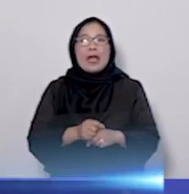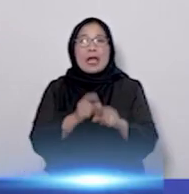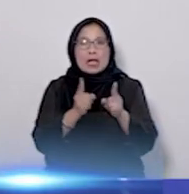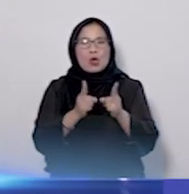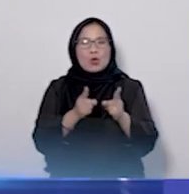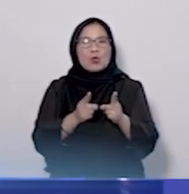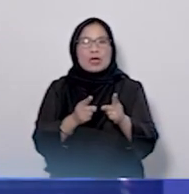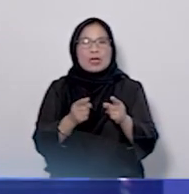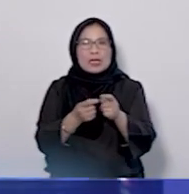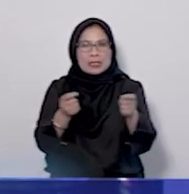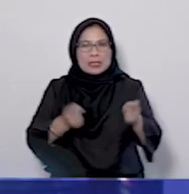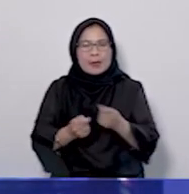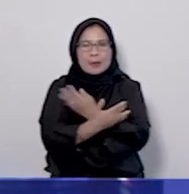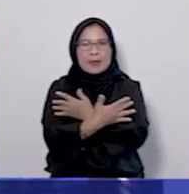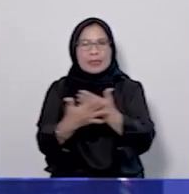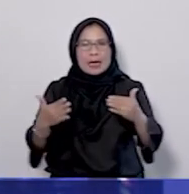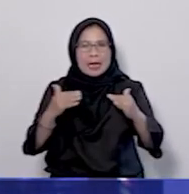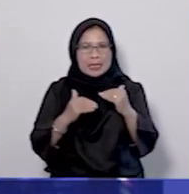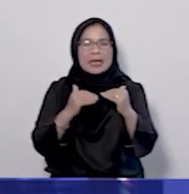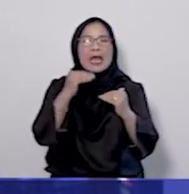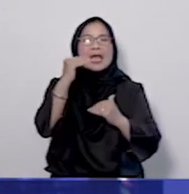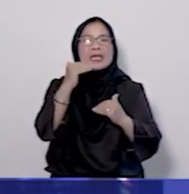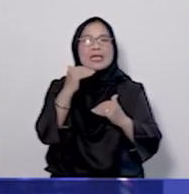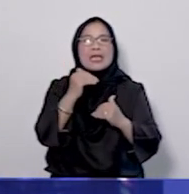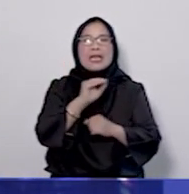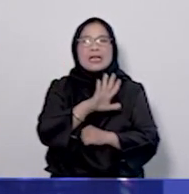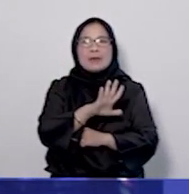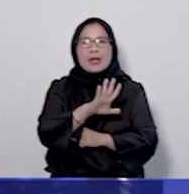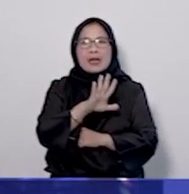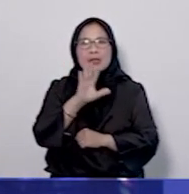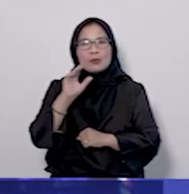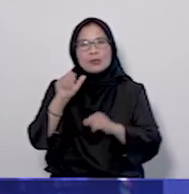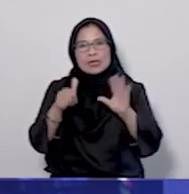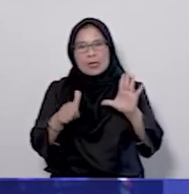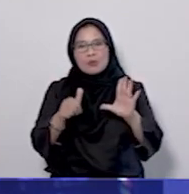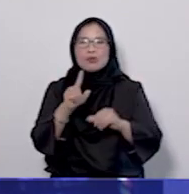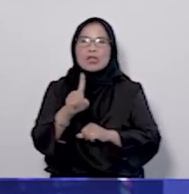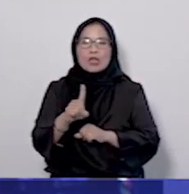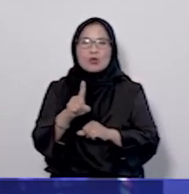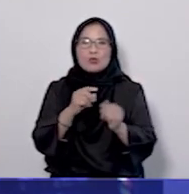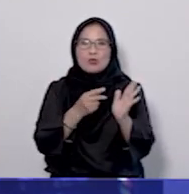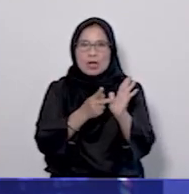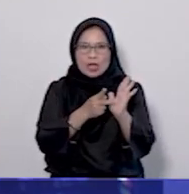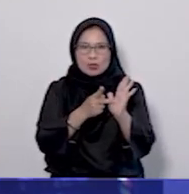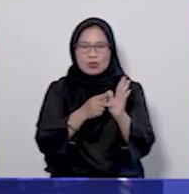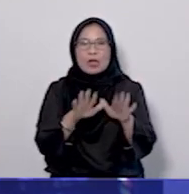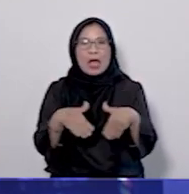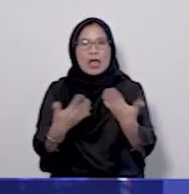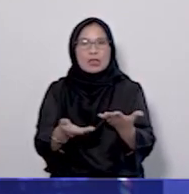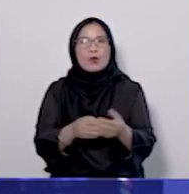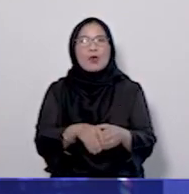Kamtibmas mengalami kenaikan sebanyak 561 kasus atau